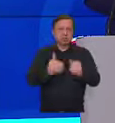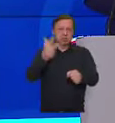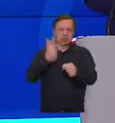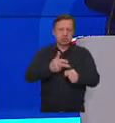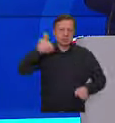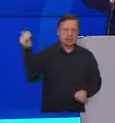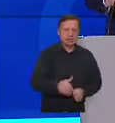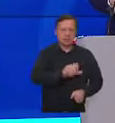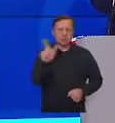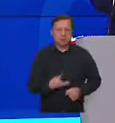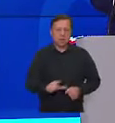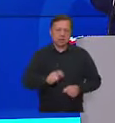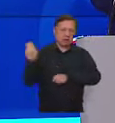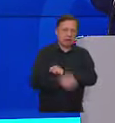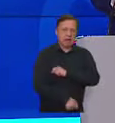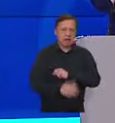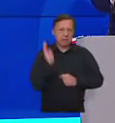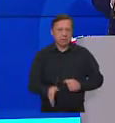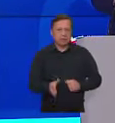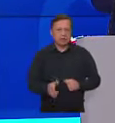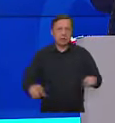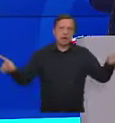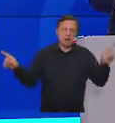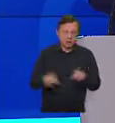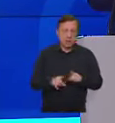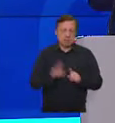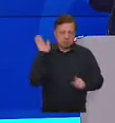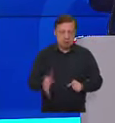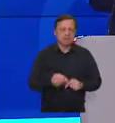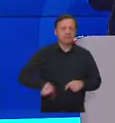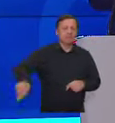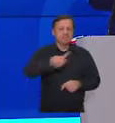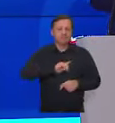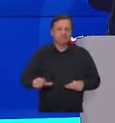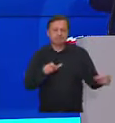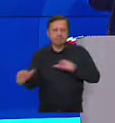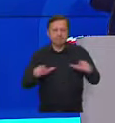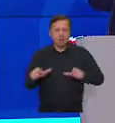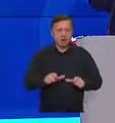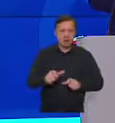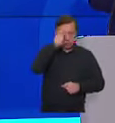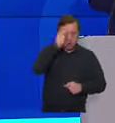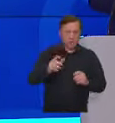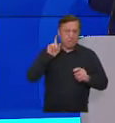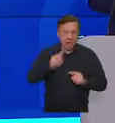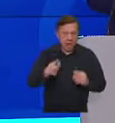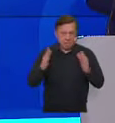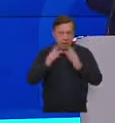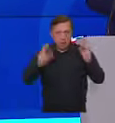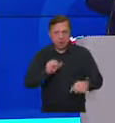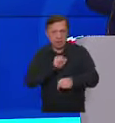zł, ale także mechanizmy śledzenia tego, czy dany człowiek przebywa rzeczywiście w